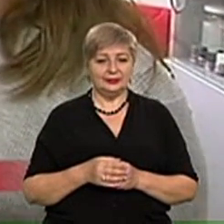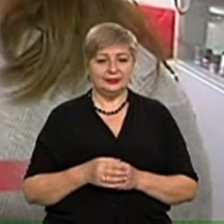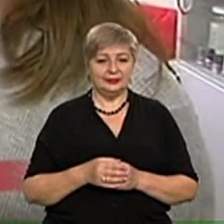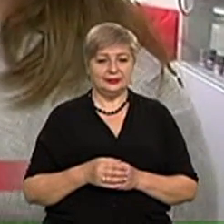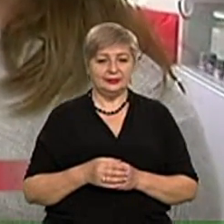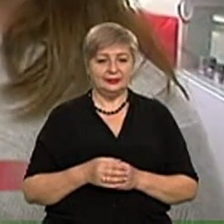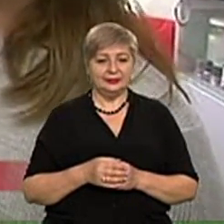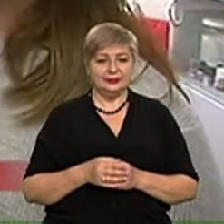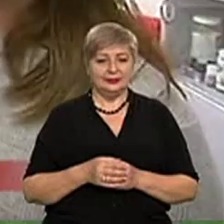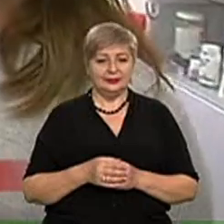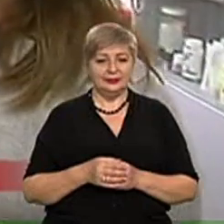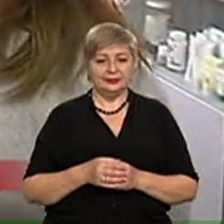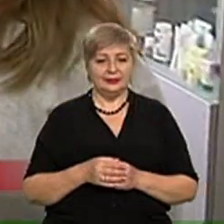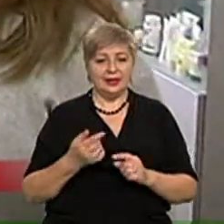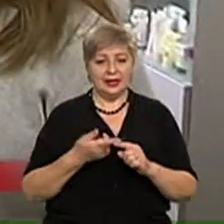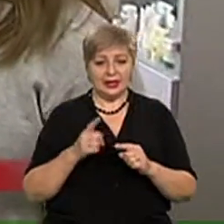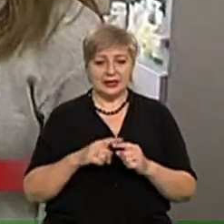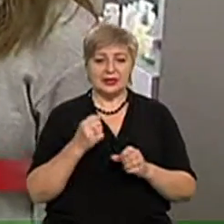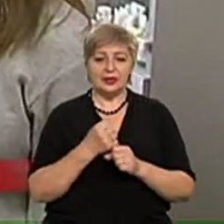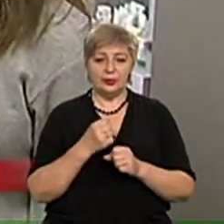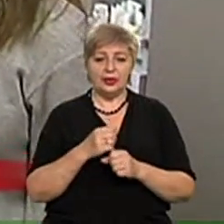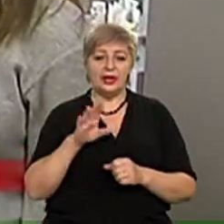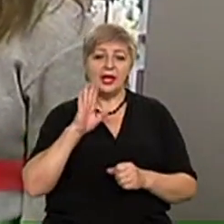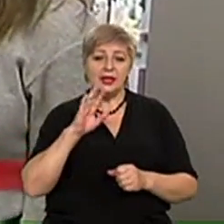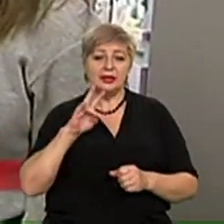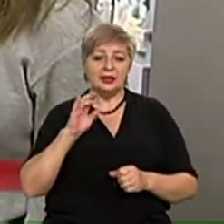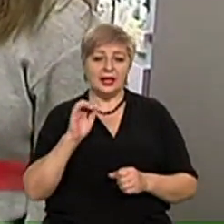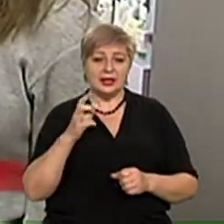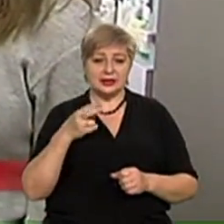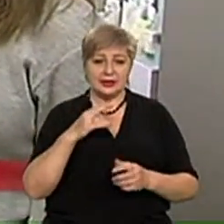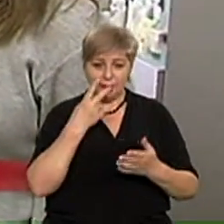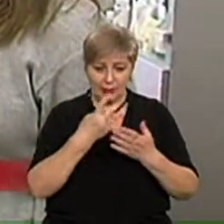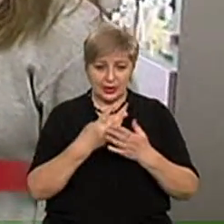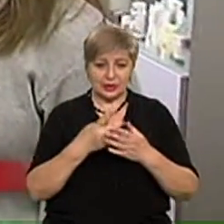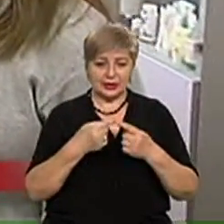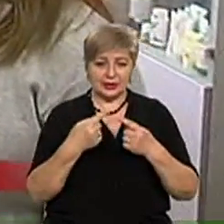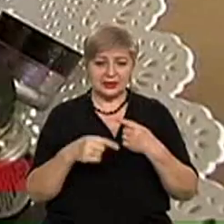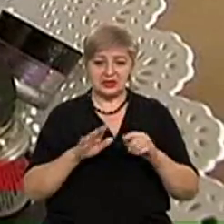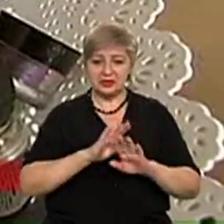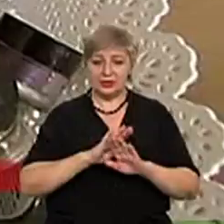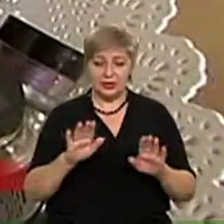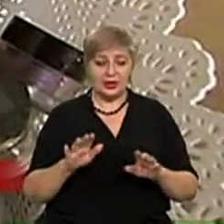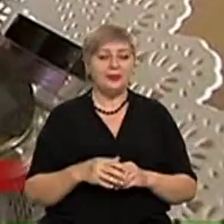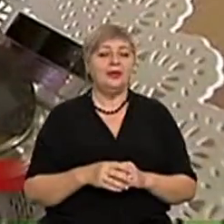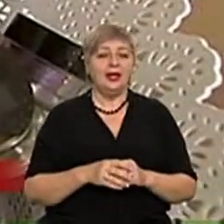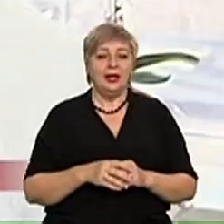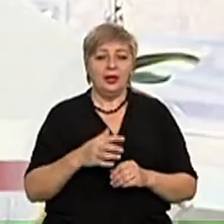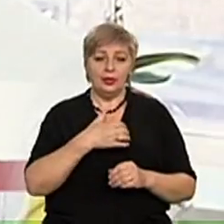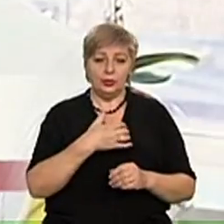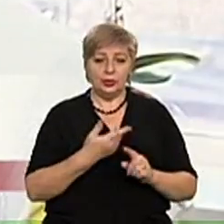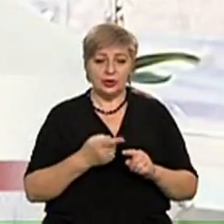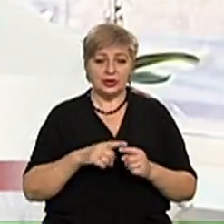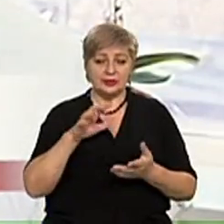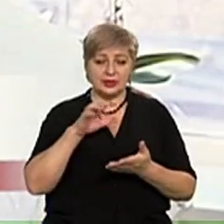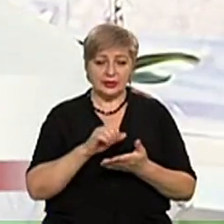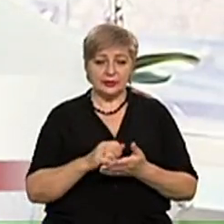Та-да-да-да-да-да-да-да, пам! А це робила Настя. Бачите різницю? Ні. Вона хоче цим займатися, вона